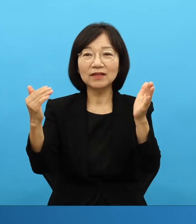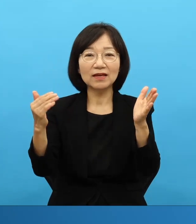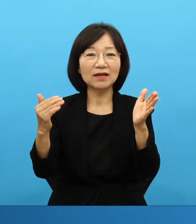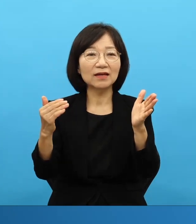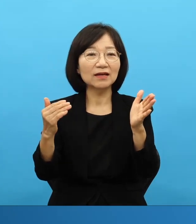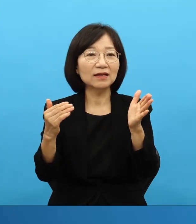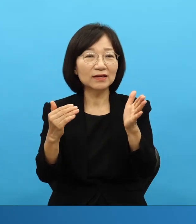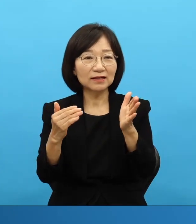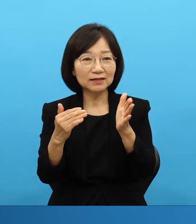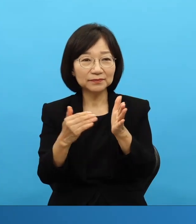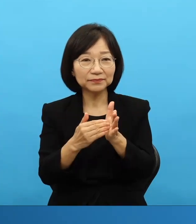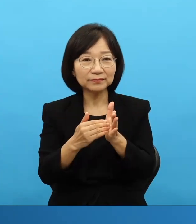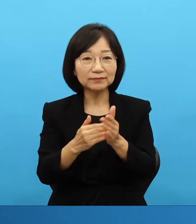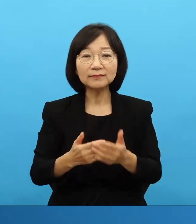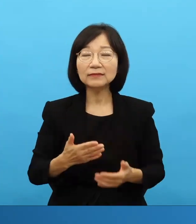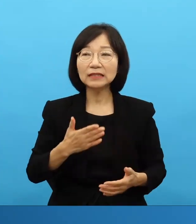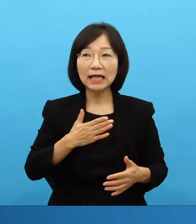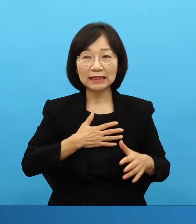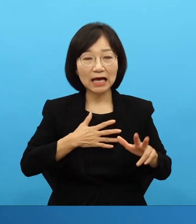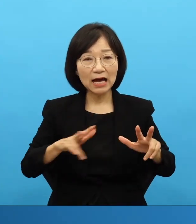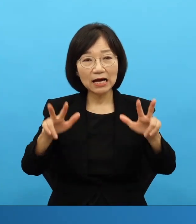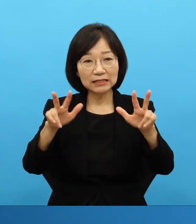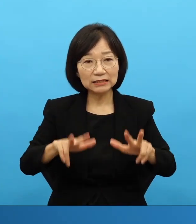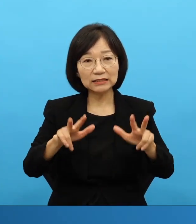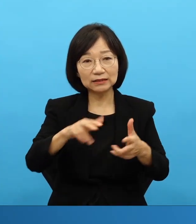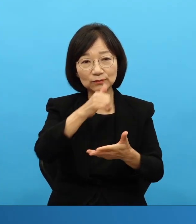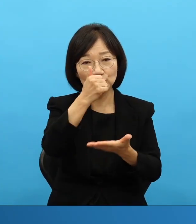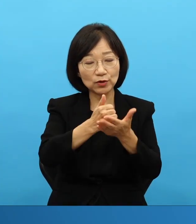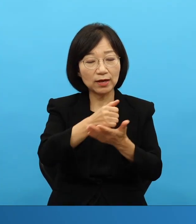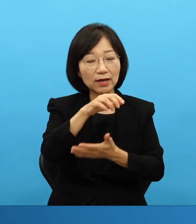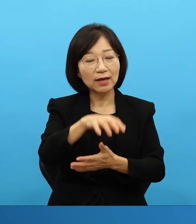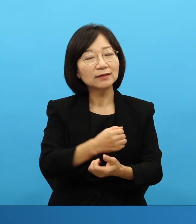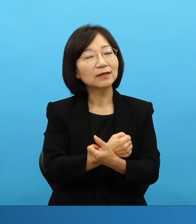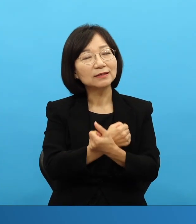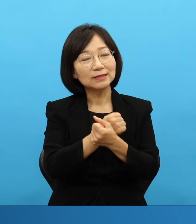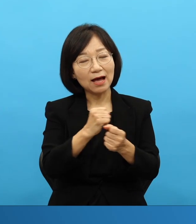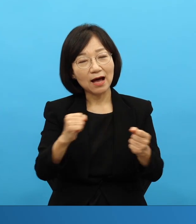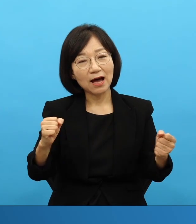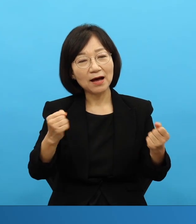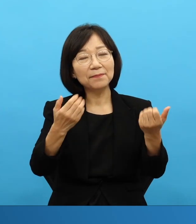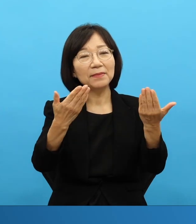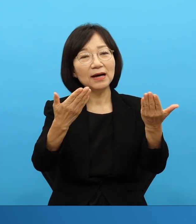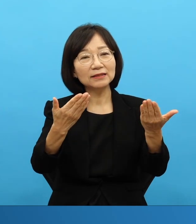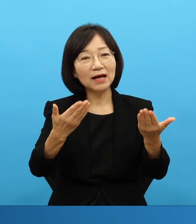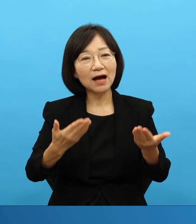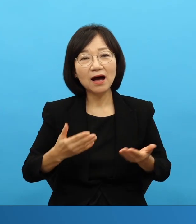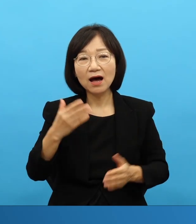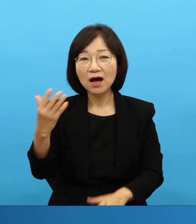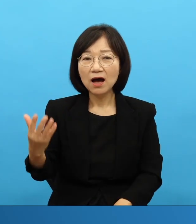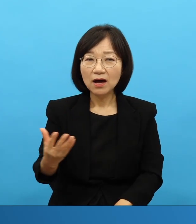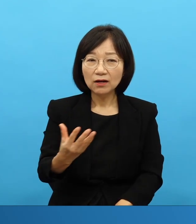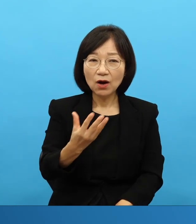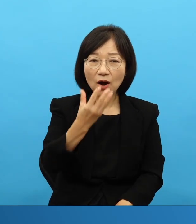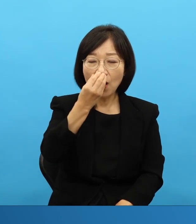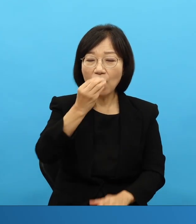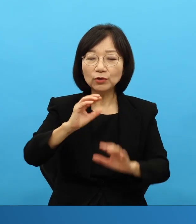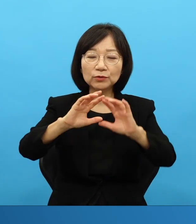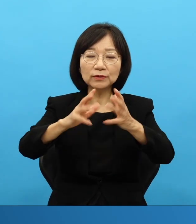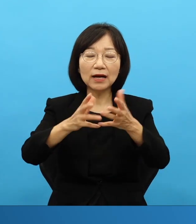것을 믿사옵나이다. 아멘. 찬송 260장을 찬송드립니다. Let us sing hymn 260